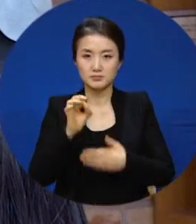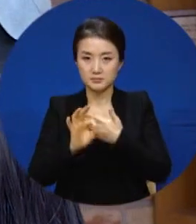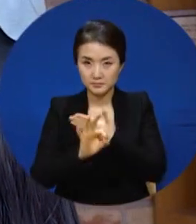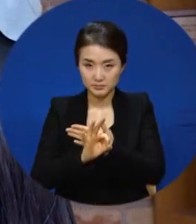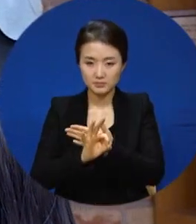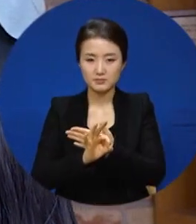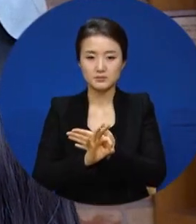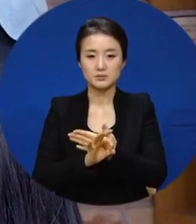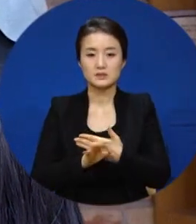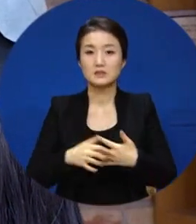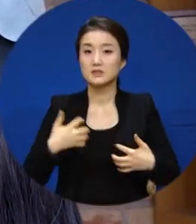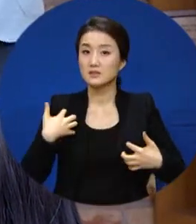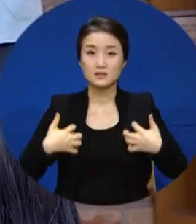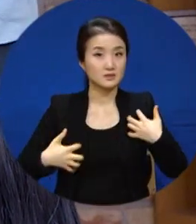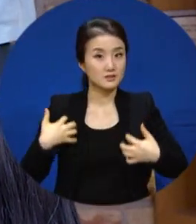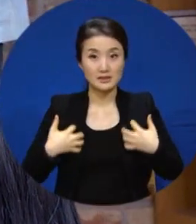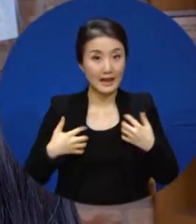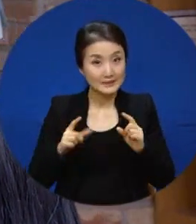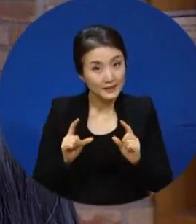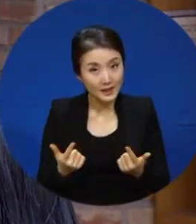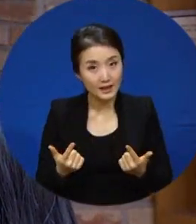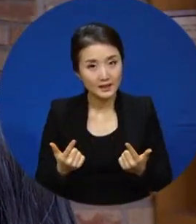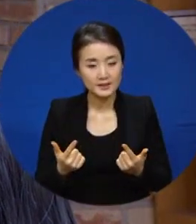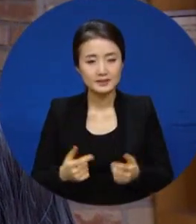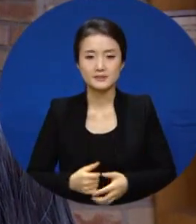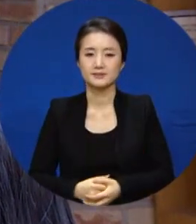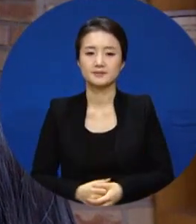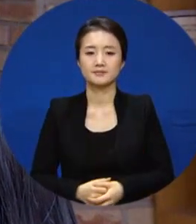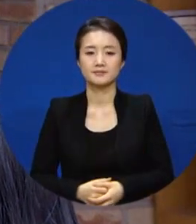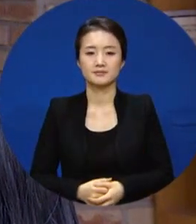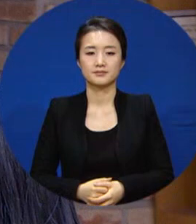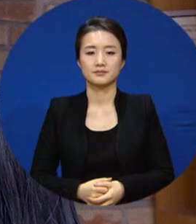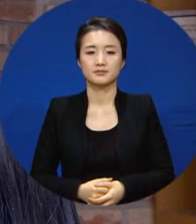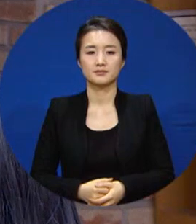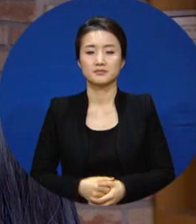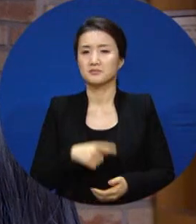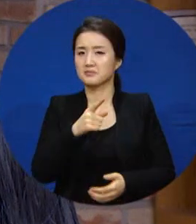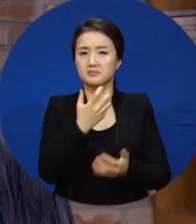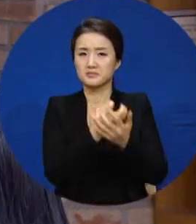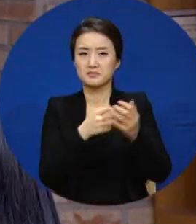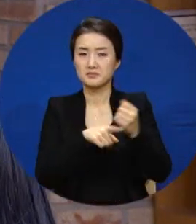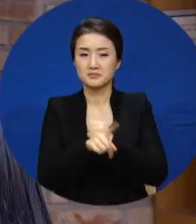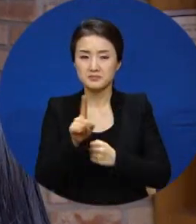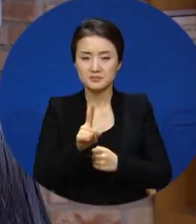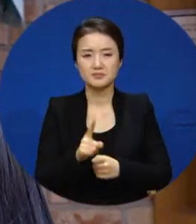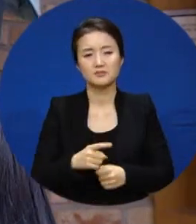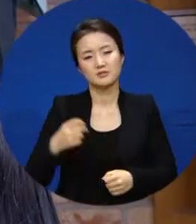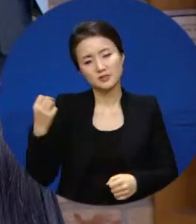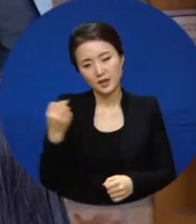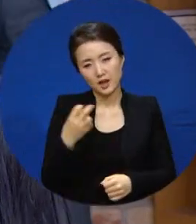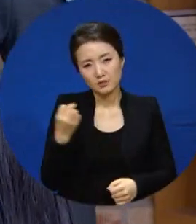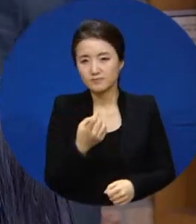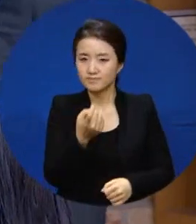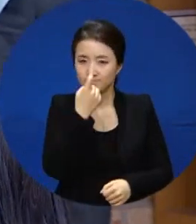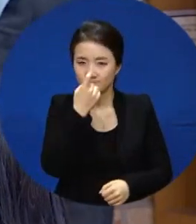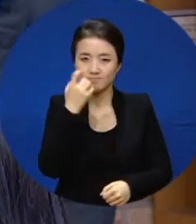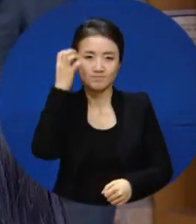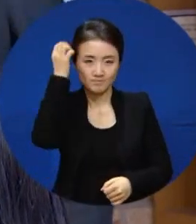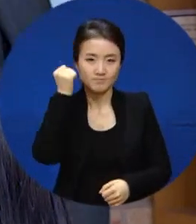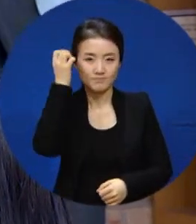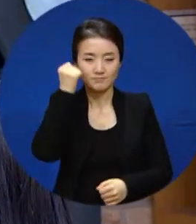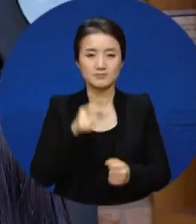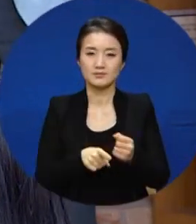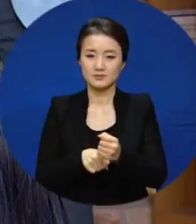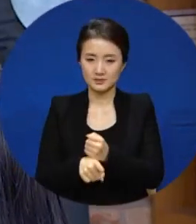즐겁지 아니한가 이 아기 시스 b 뭐냐면 때 뜰이 킬 딴 소리 에요 시스 팔아 시스 바로 그래서 우리 옛날 어르신 중에